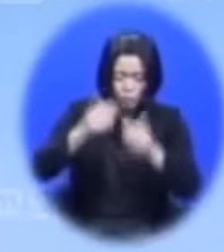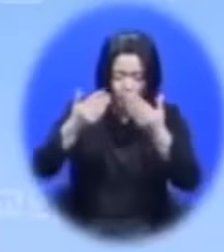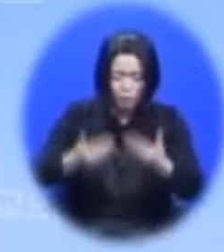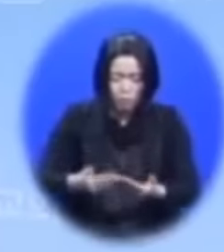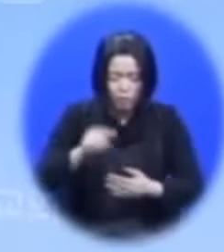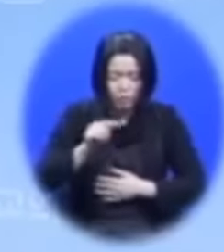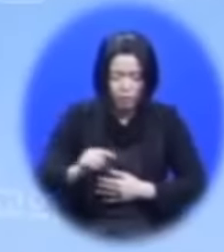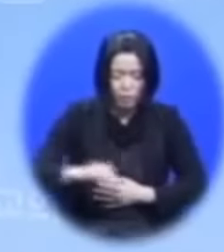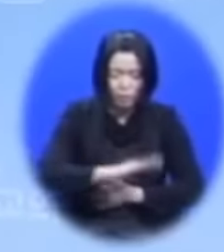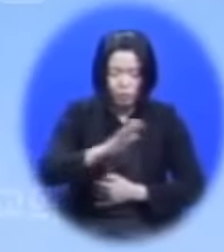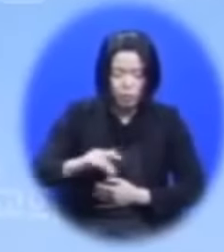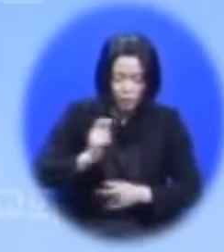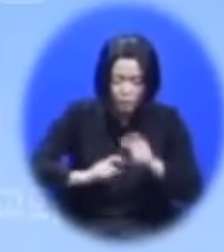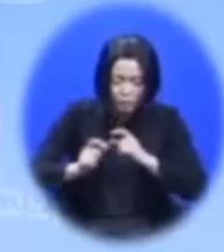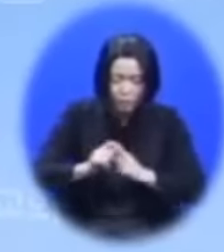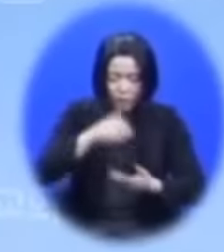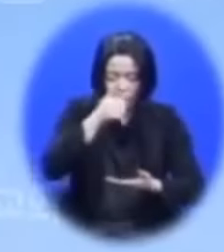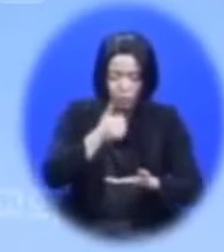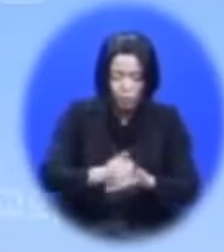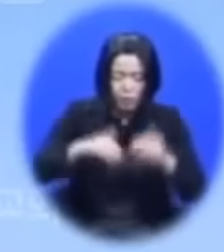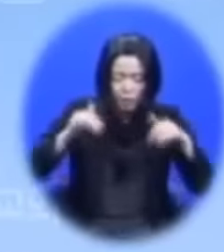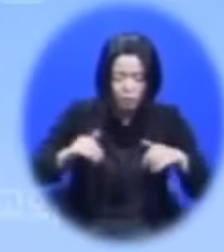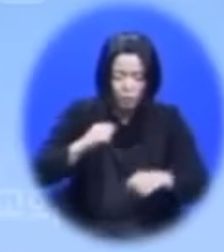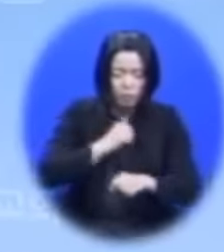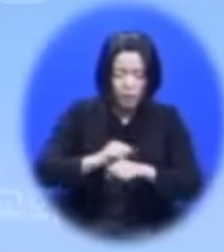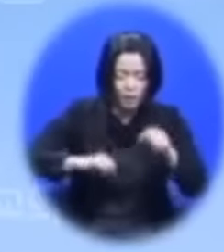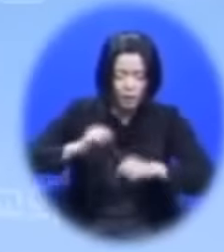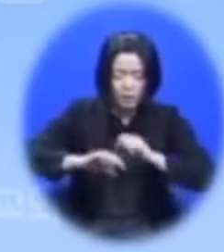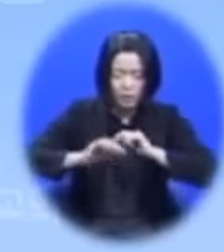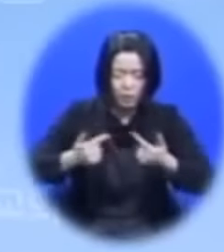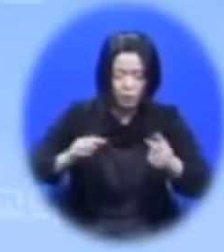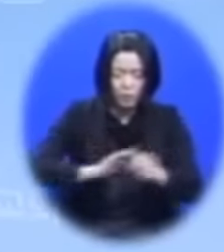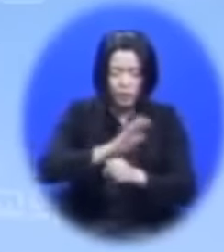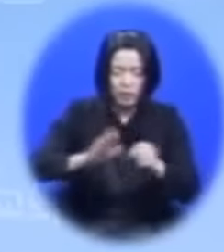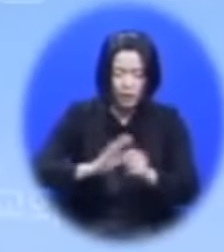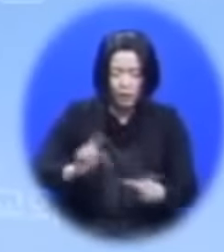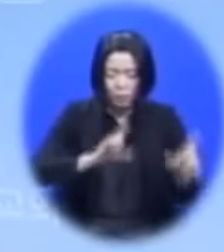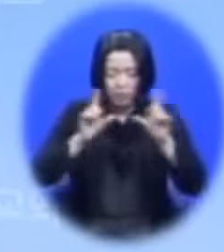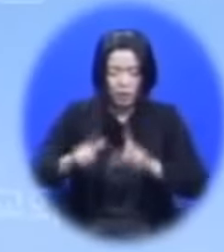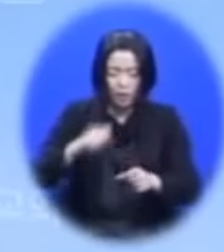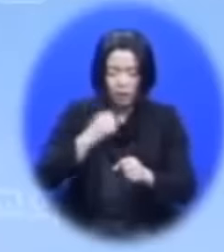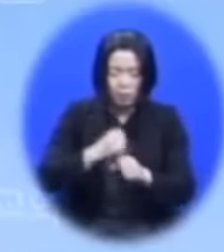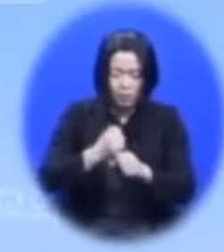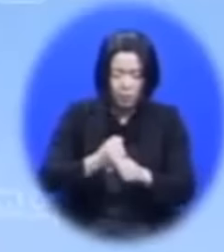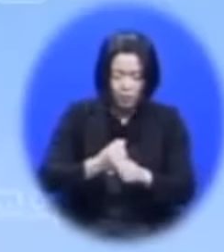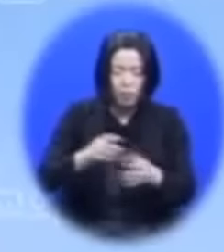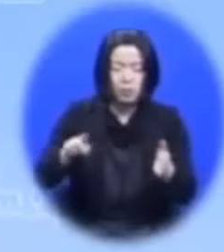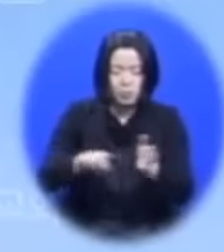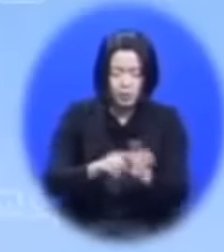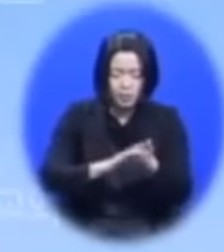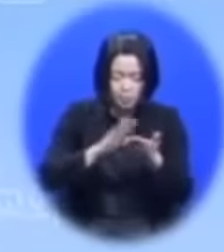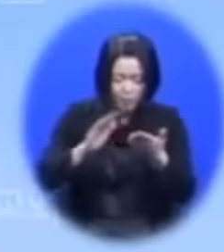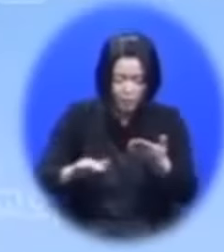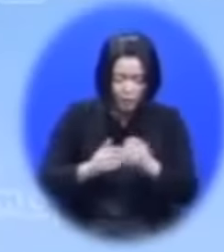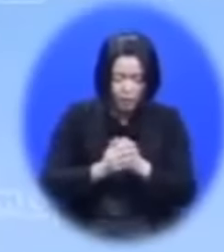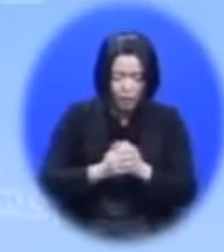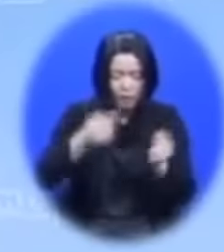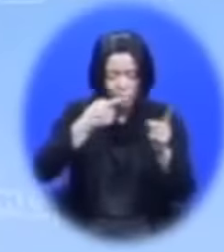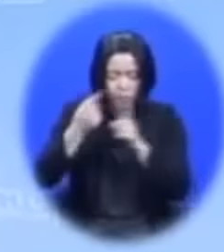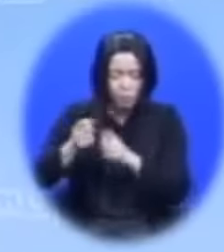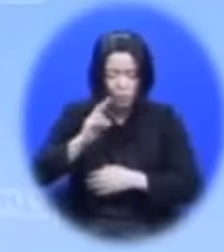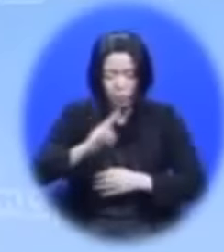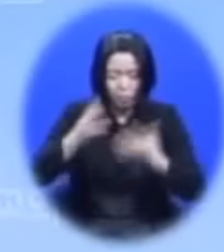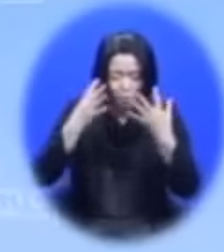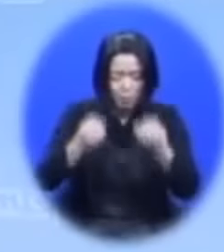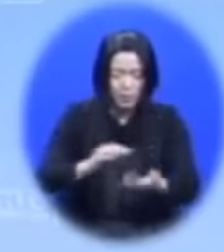것은 우리를 더 이상 죄의 종노릇 하지 아니하고 사랑하며 살게 하려고 하심인 줄 믿습니다. 유혹은 너무